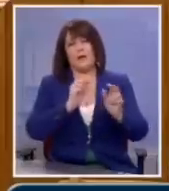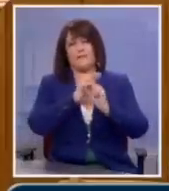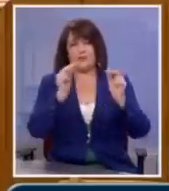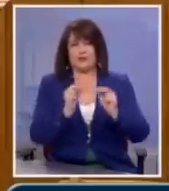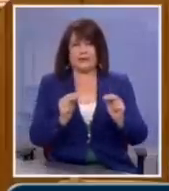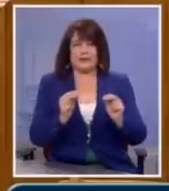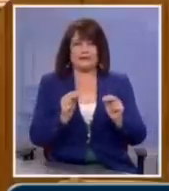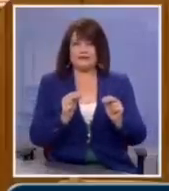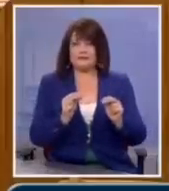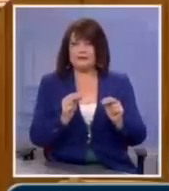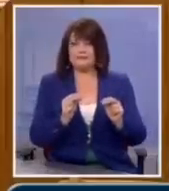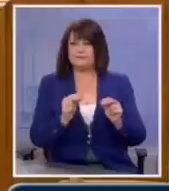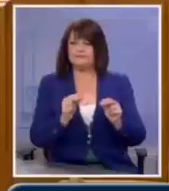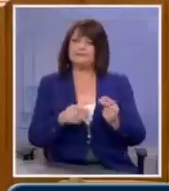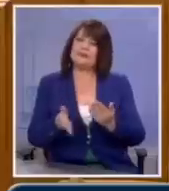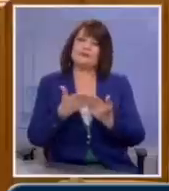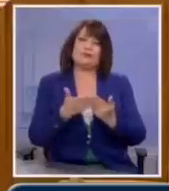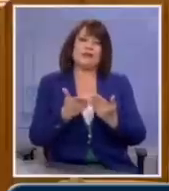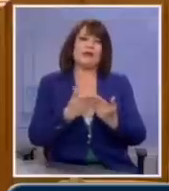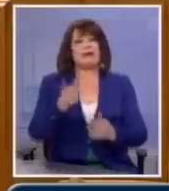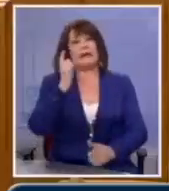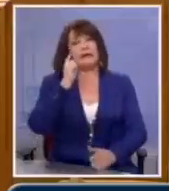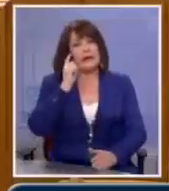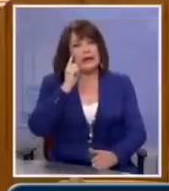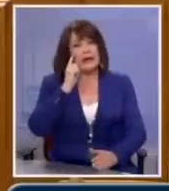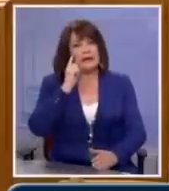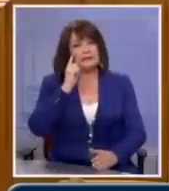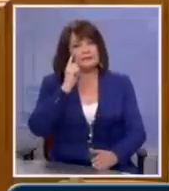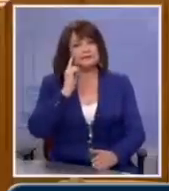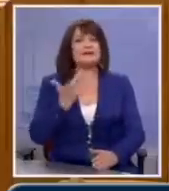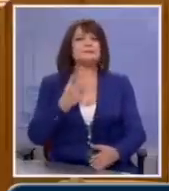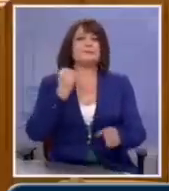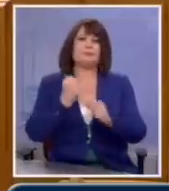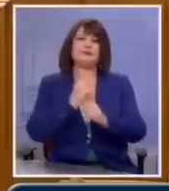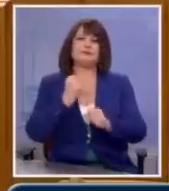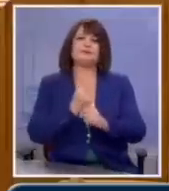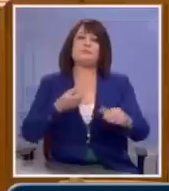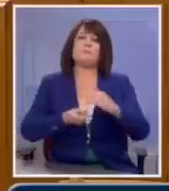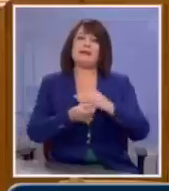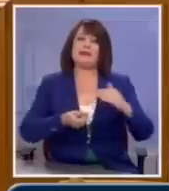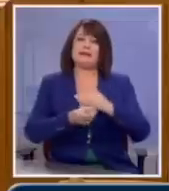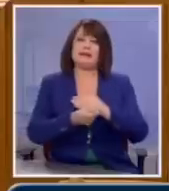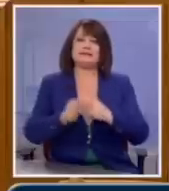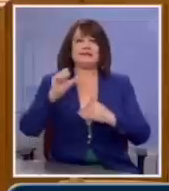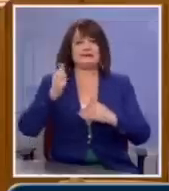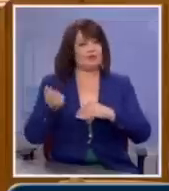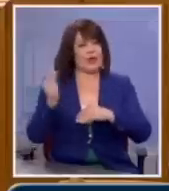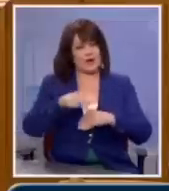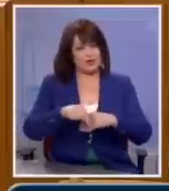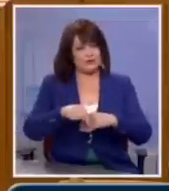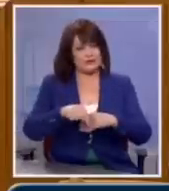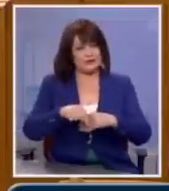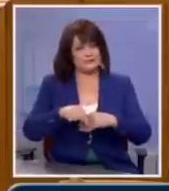συνέπεια, και αυτό βοηθάει να καταλάβουμε την επιμονή των μεταναστών πρώτης γενιάς